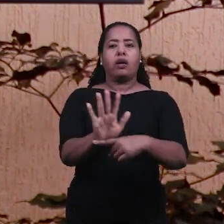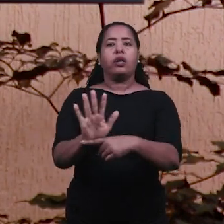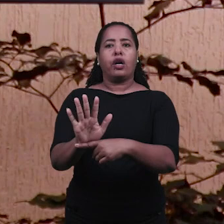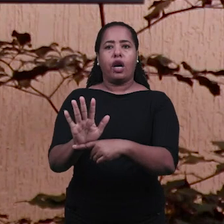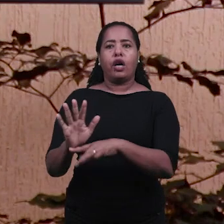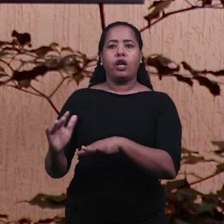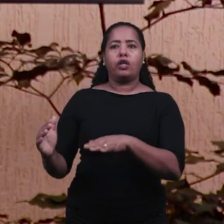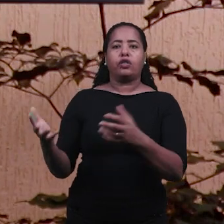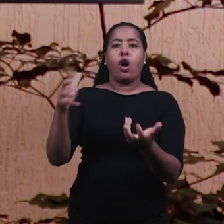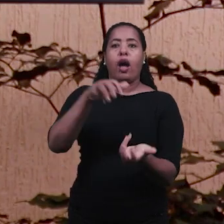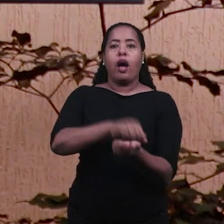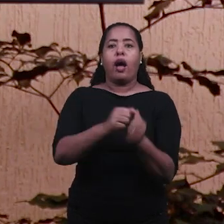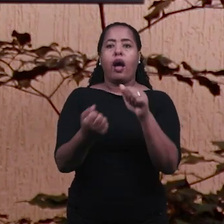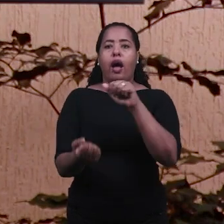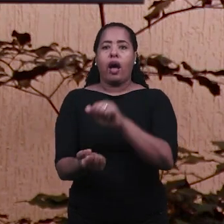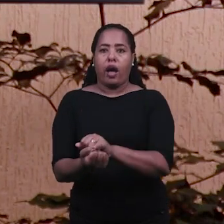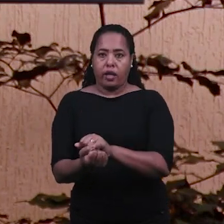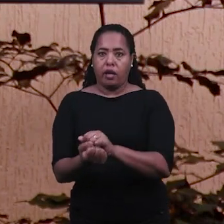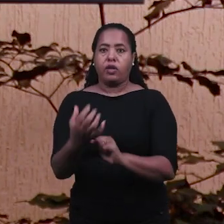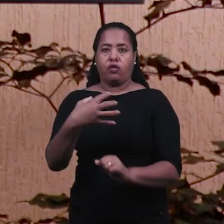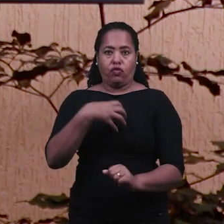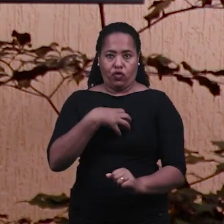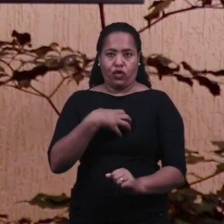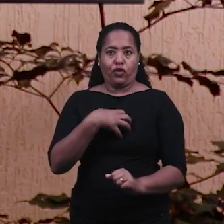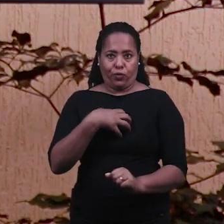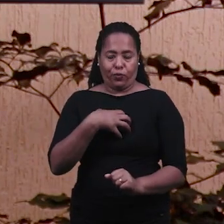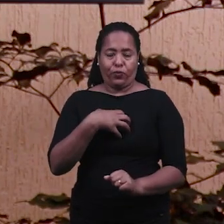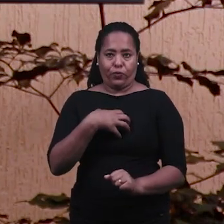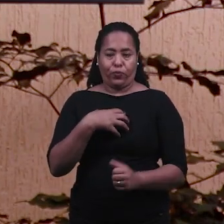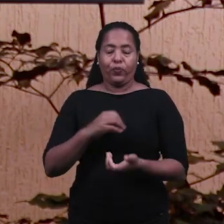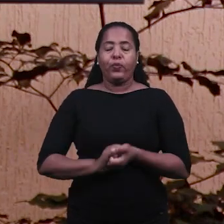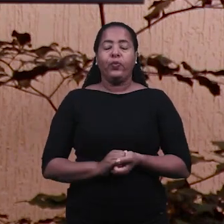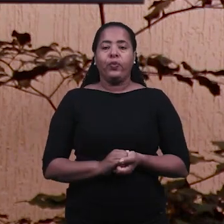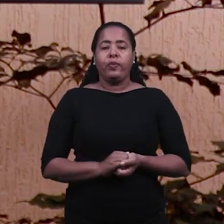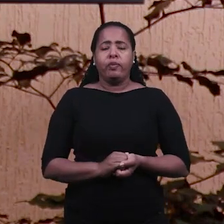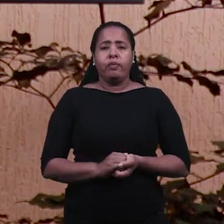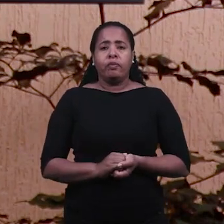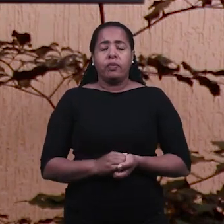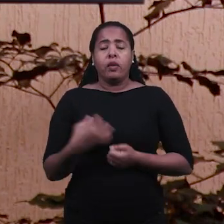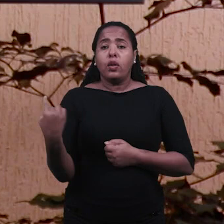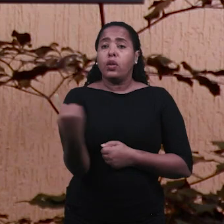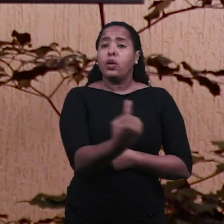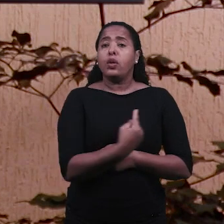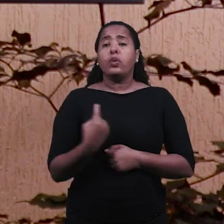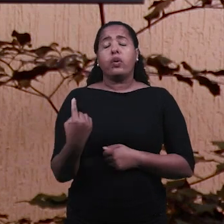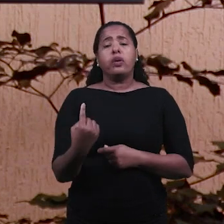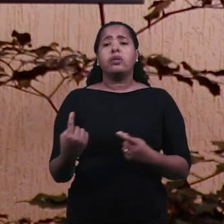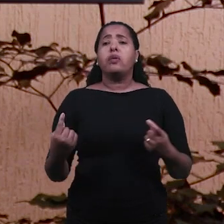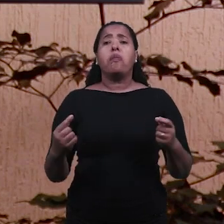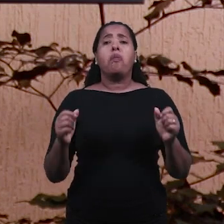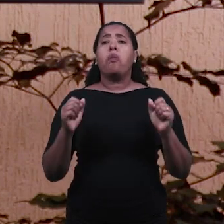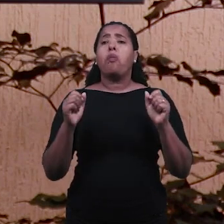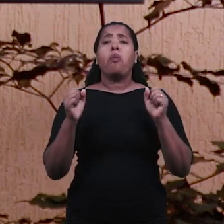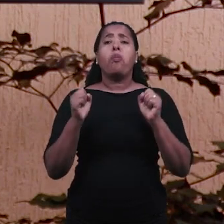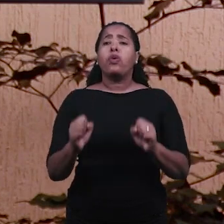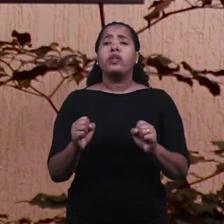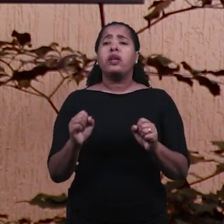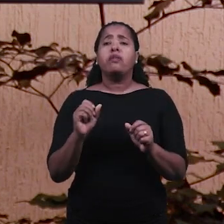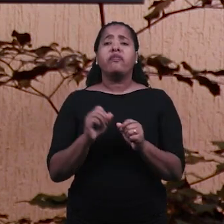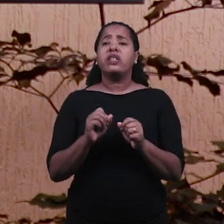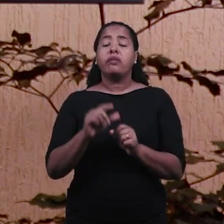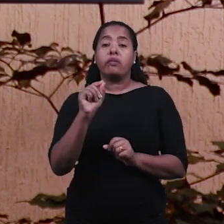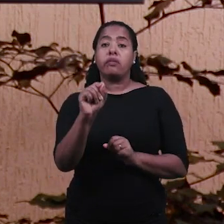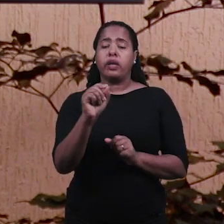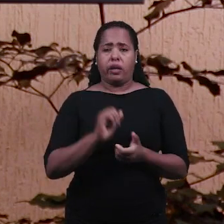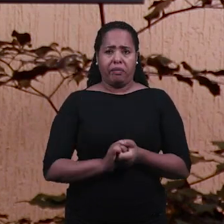notre appui pour l'aider à s'adapter à cela. Qu'est-ce que nous pouvons faire pour cet enfant dans la classe?